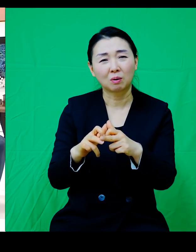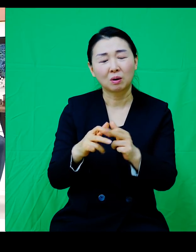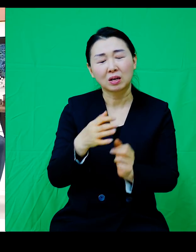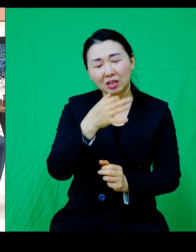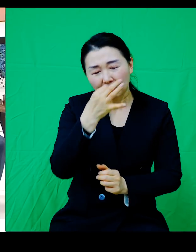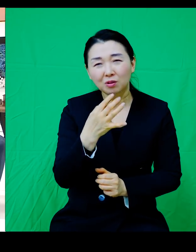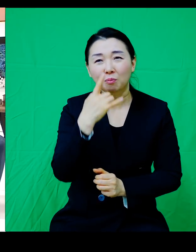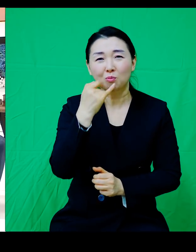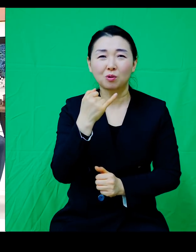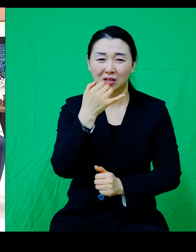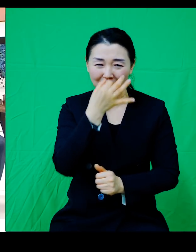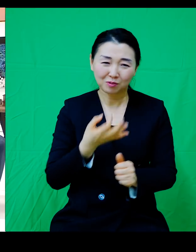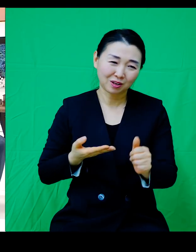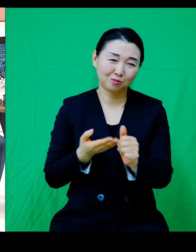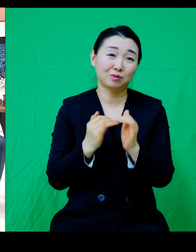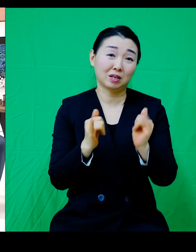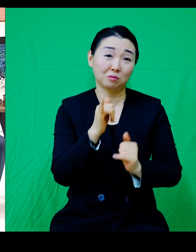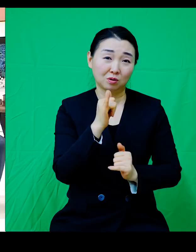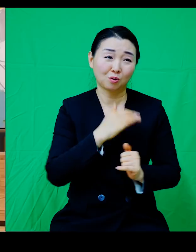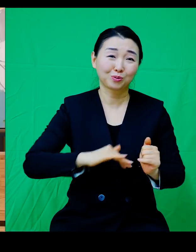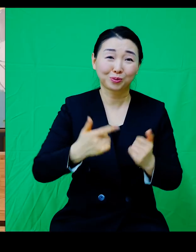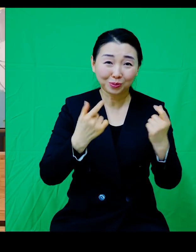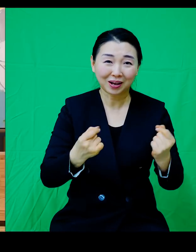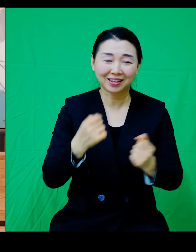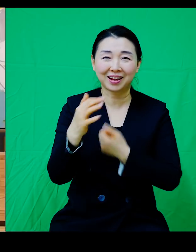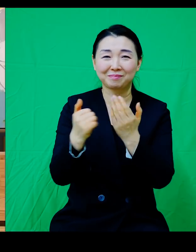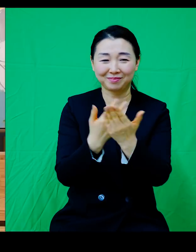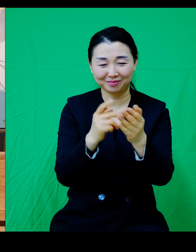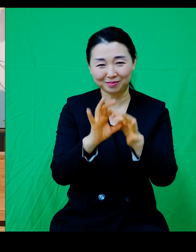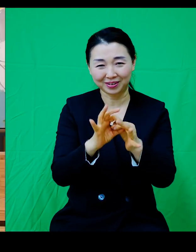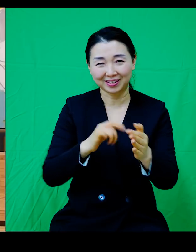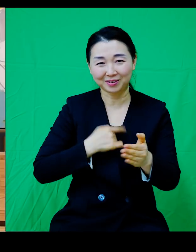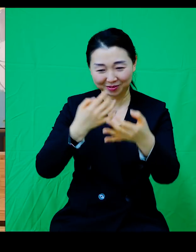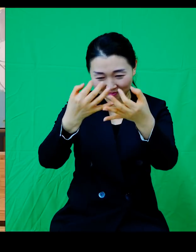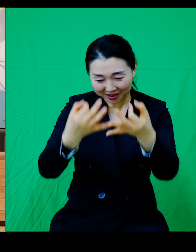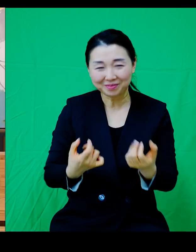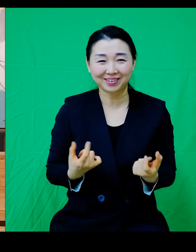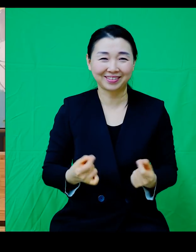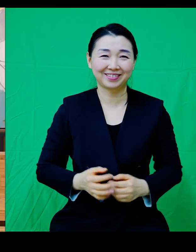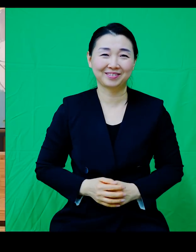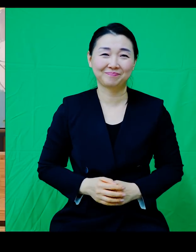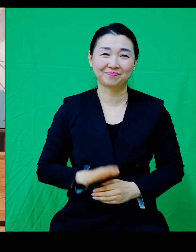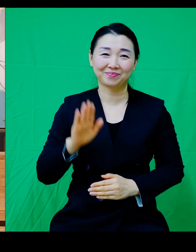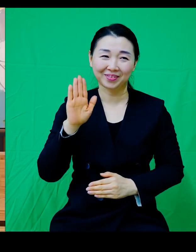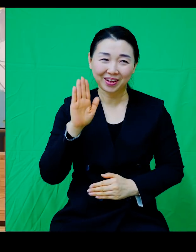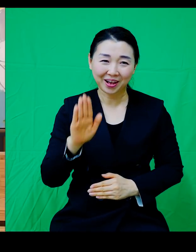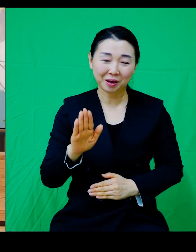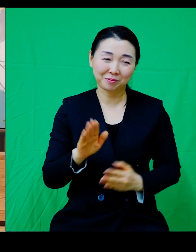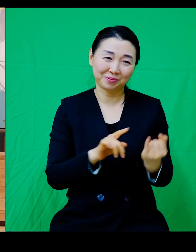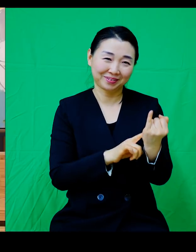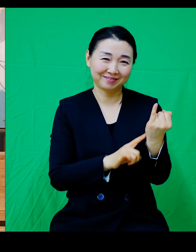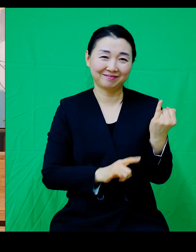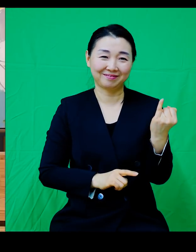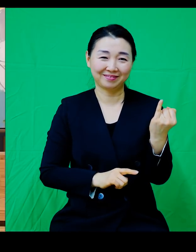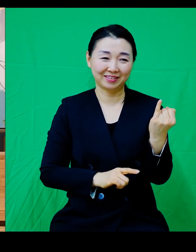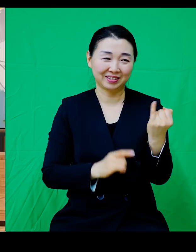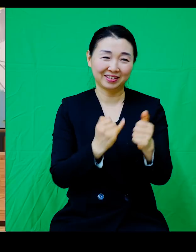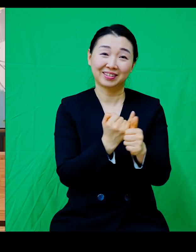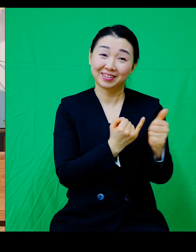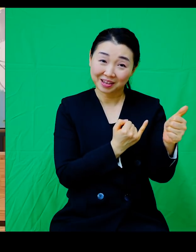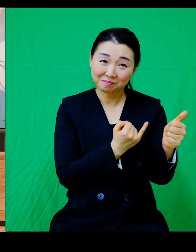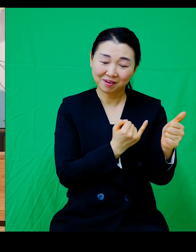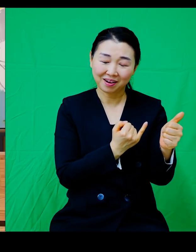힘들게 하는 아이들도 있고요. 또 우리들도 그렇고요. 하나님께서 그런 거울을 통해서 자신을 바라보게 하는 것 같다는 생각이 들었습니다. 앞으로 장